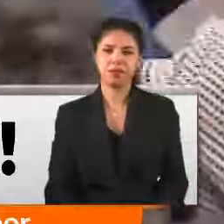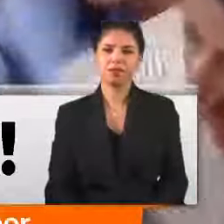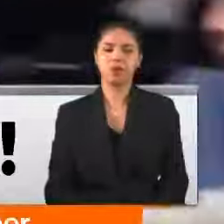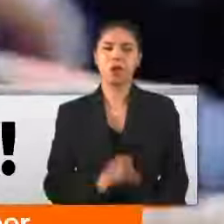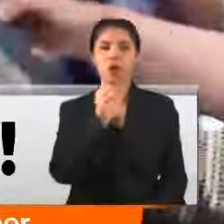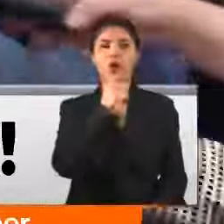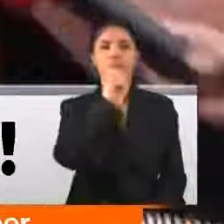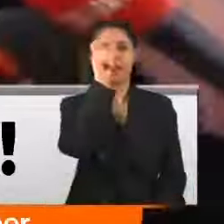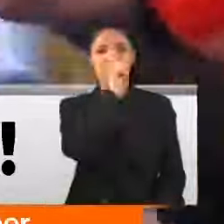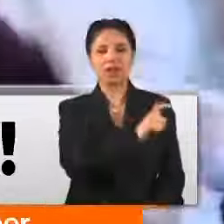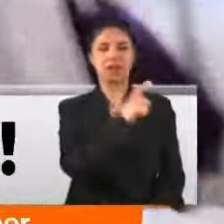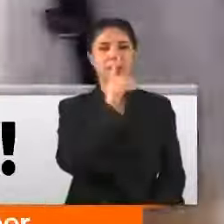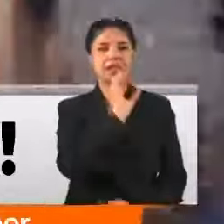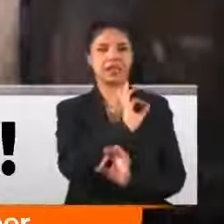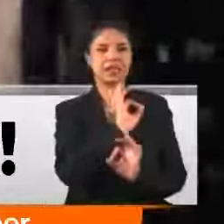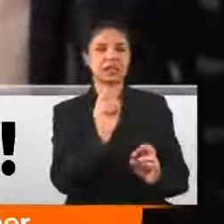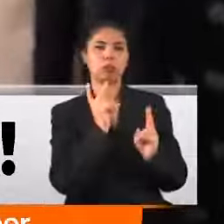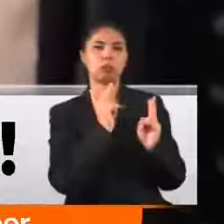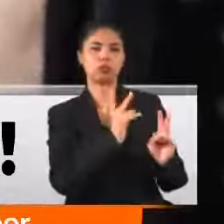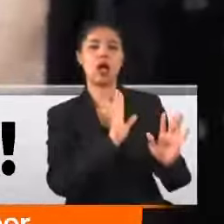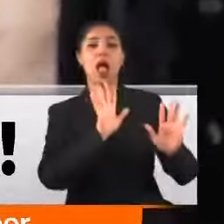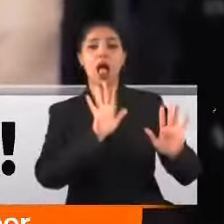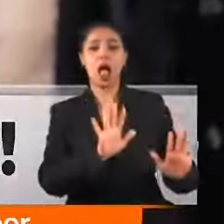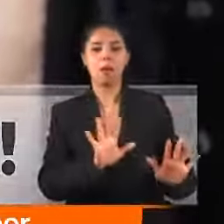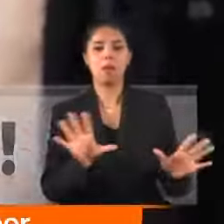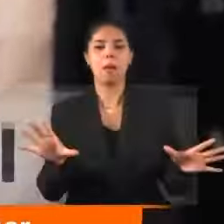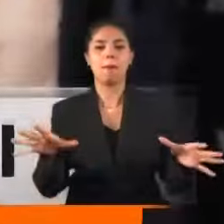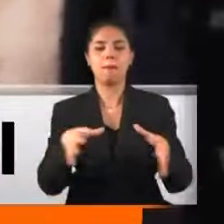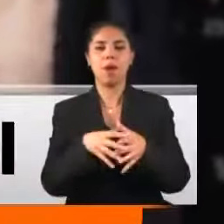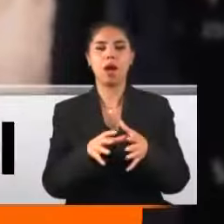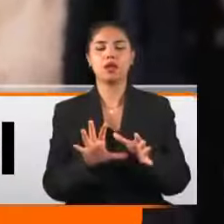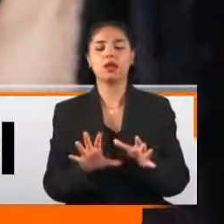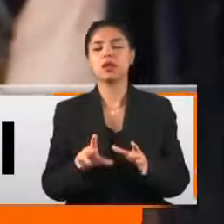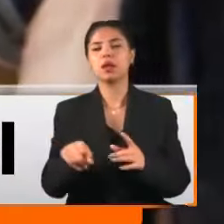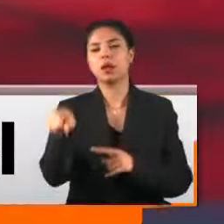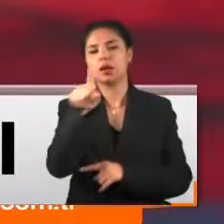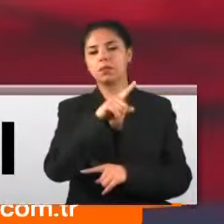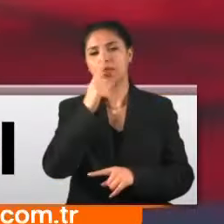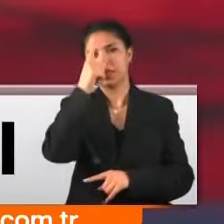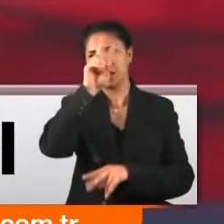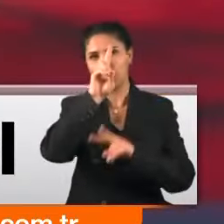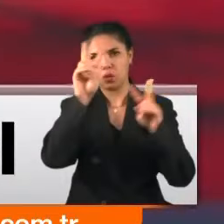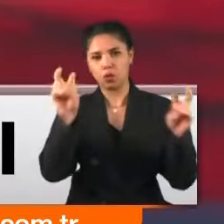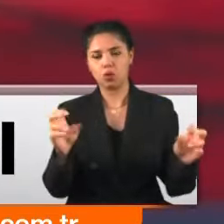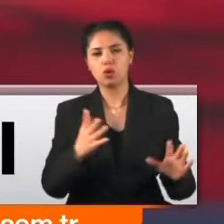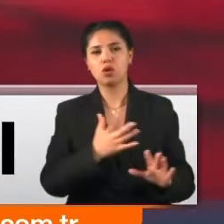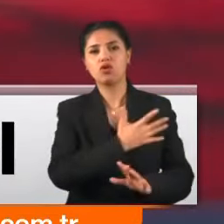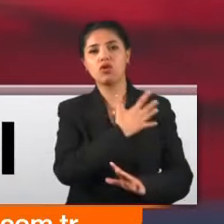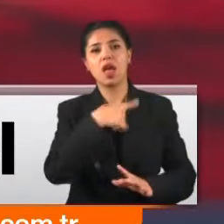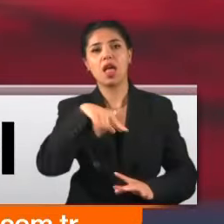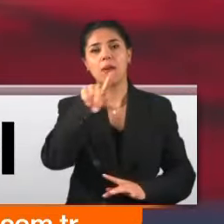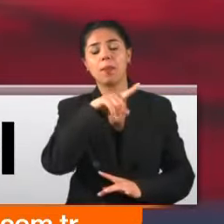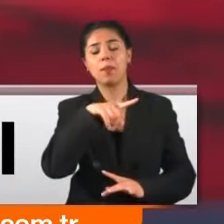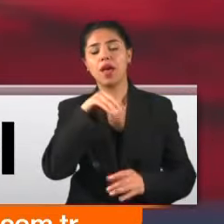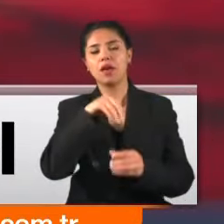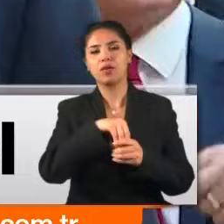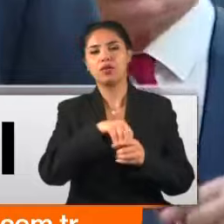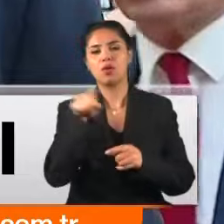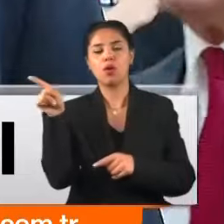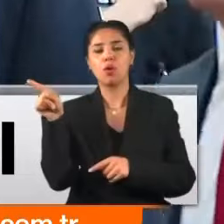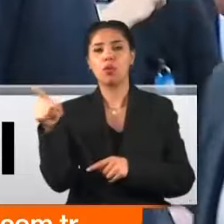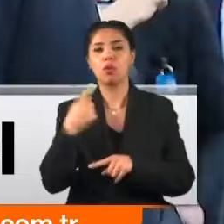Özel her ne kadar sessiz kalmayı tercih etse de parti grubunun neredeyse tek gündemi CHP kulislerini sarsan o